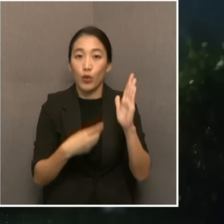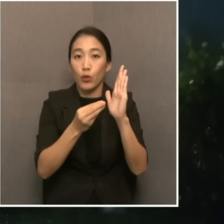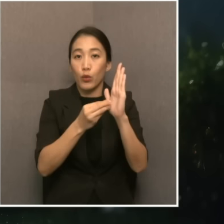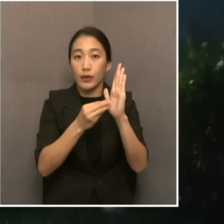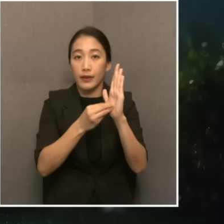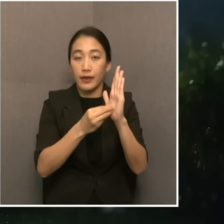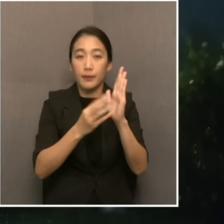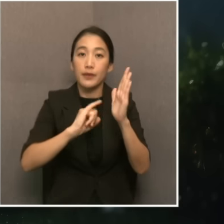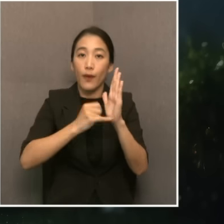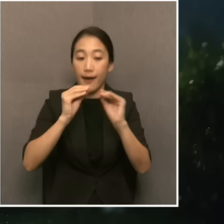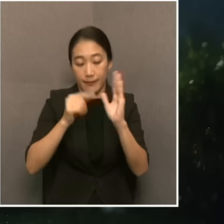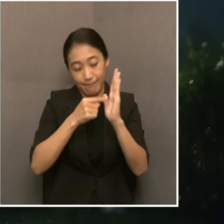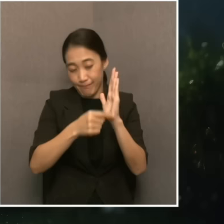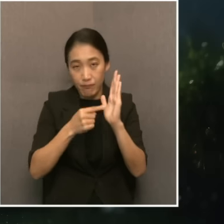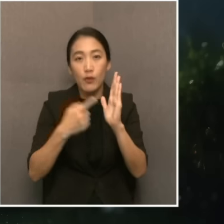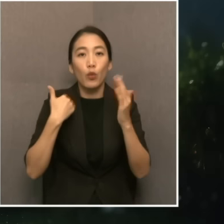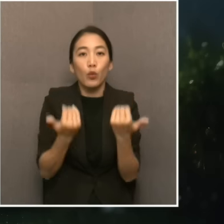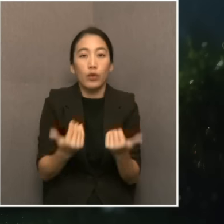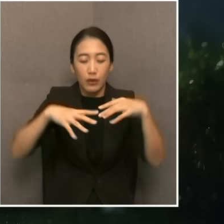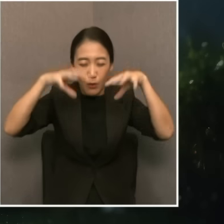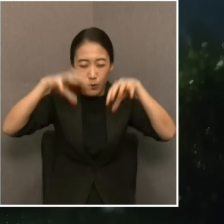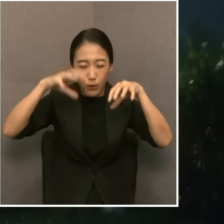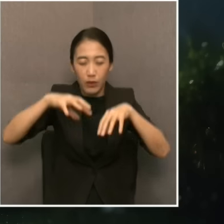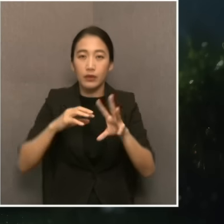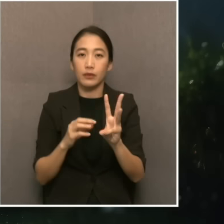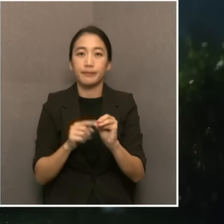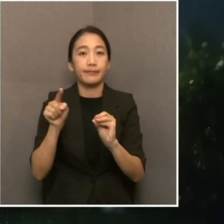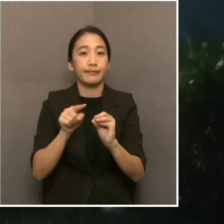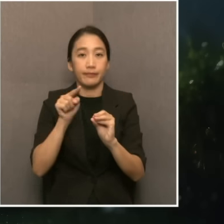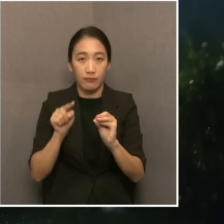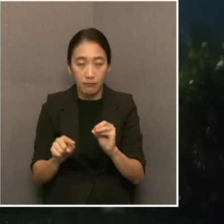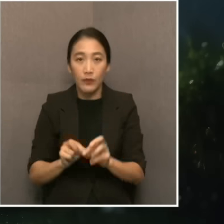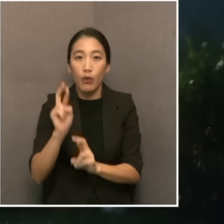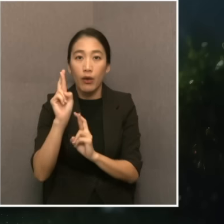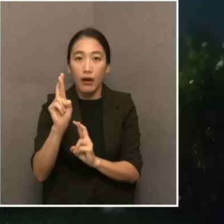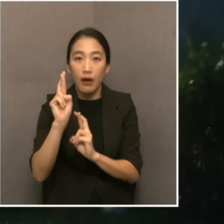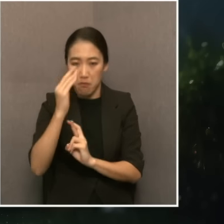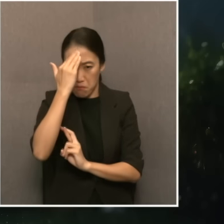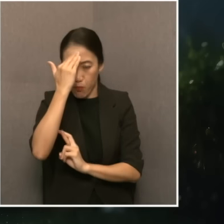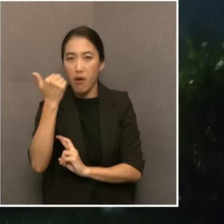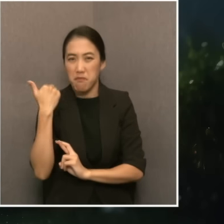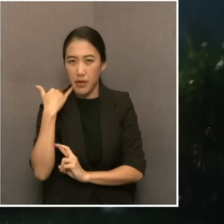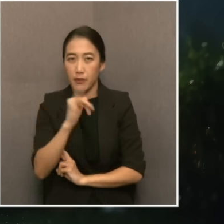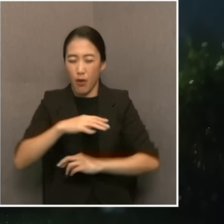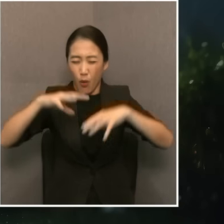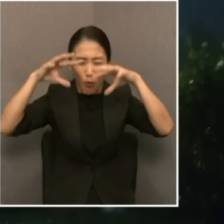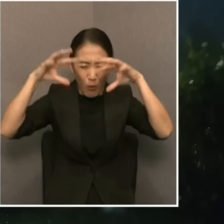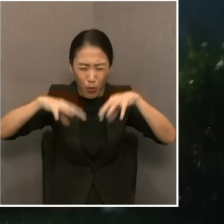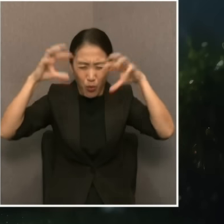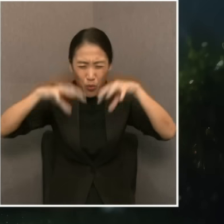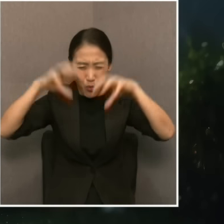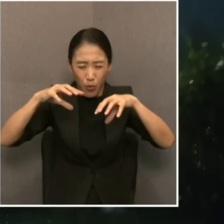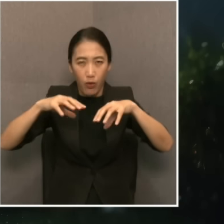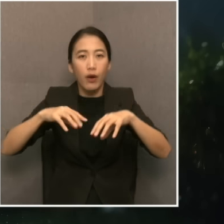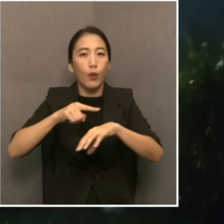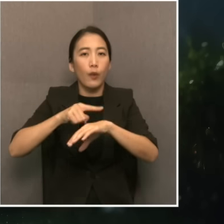ครและปริมณฑลวันนี้มีฝนร้อยละ60ของพื้นที่นะคะและต้องเฝ้าระวังจะมีฝนตกหนักบางแห่งเกิดขึ้นในช่วงบ่